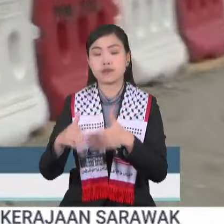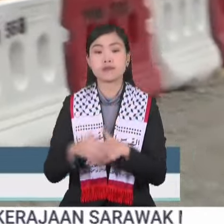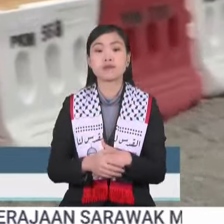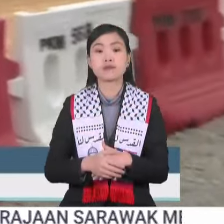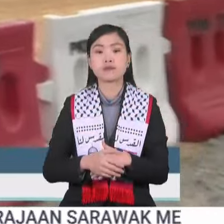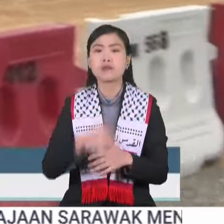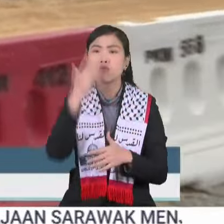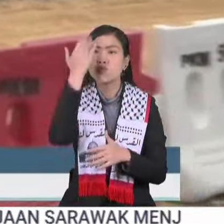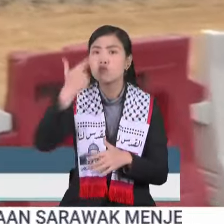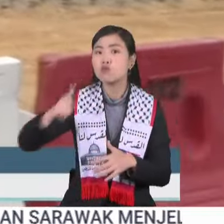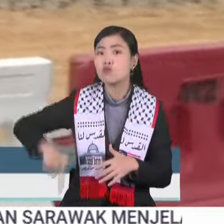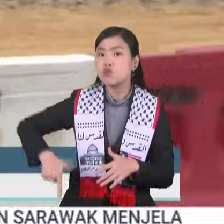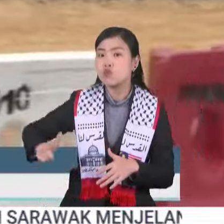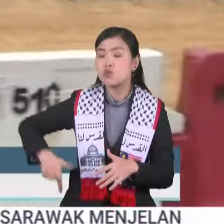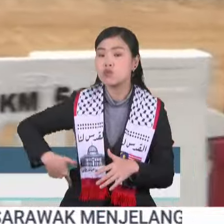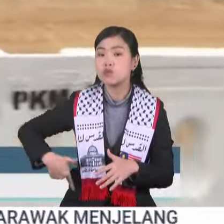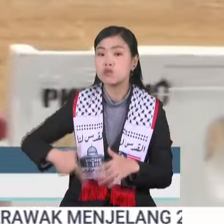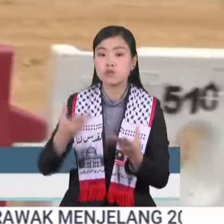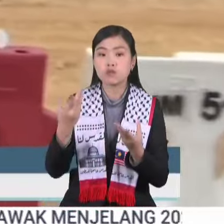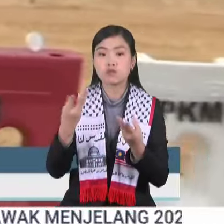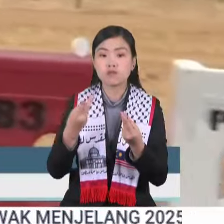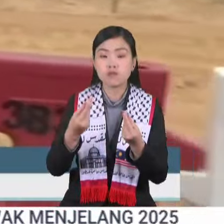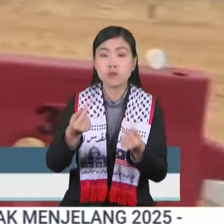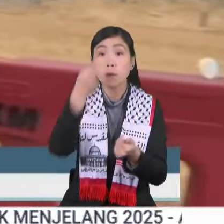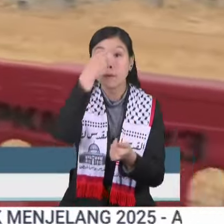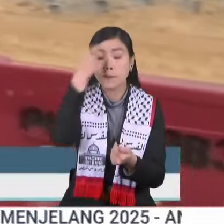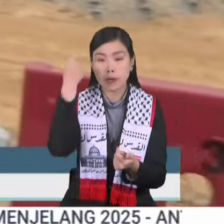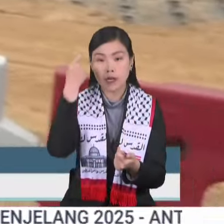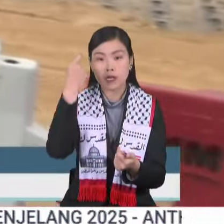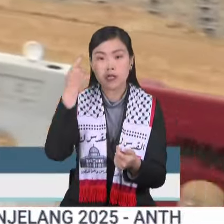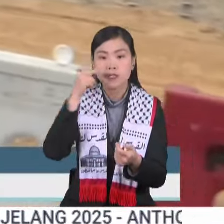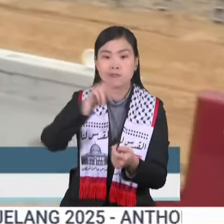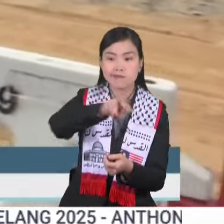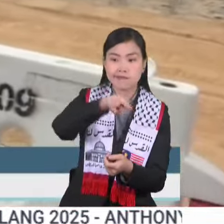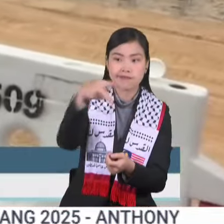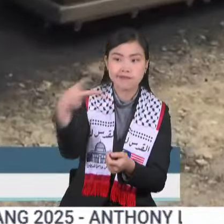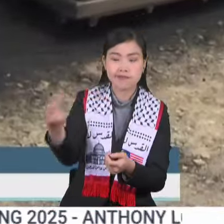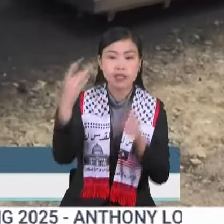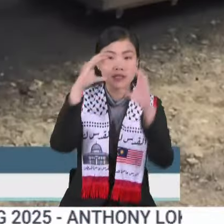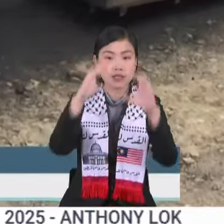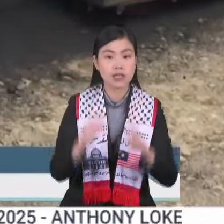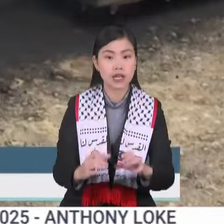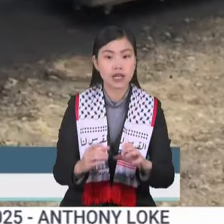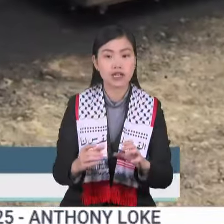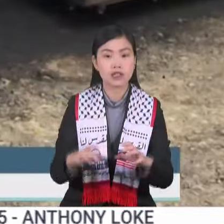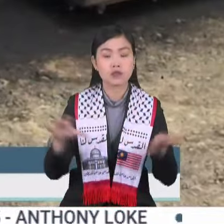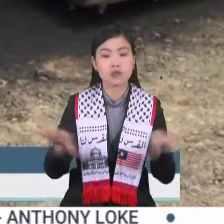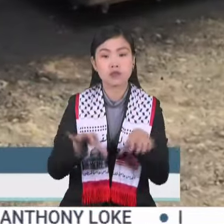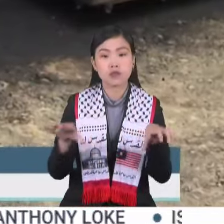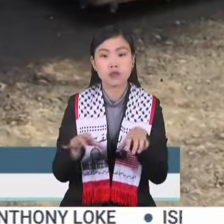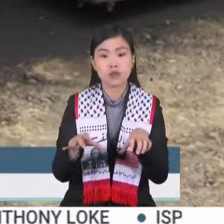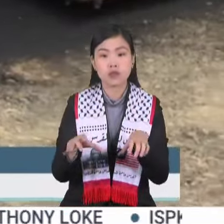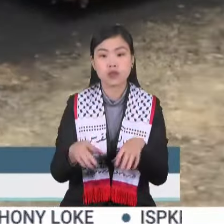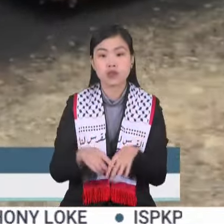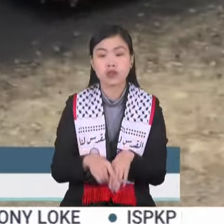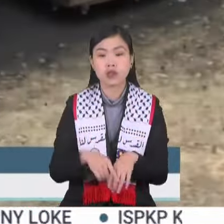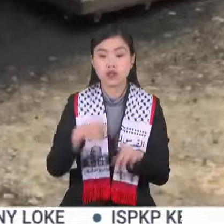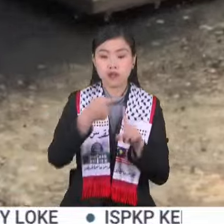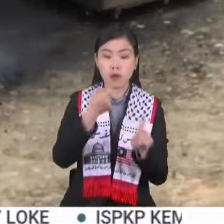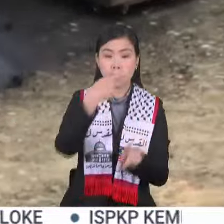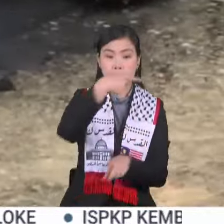utama kelewatan projek lebuh Raya pen Borneo adalah disebabkan pertukaran kaedah pelaksanaan daripada projek delivery partner